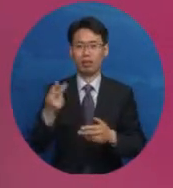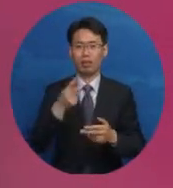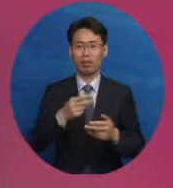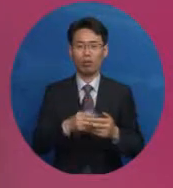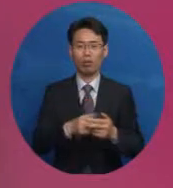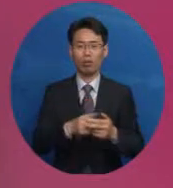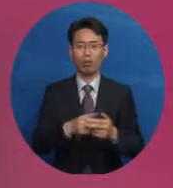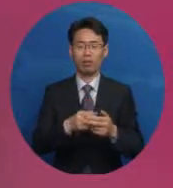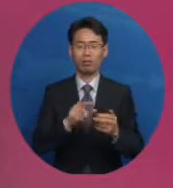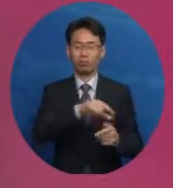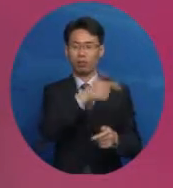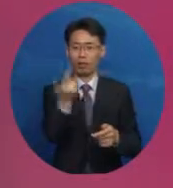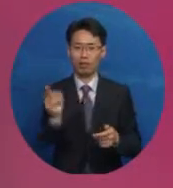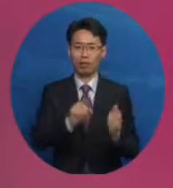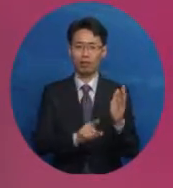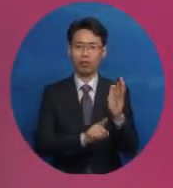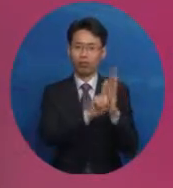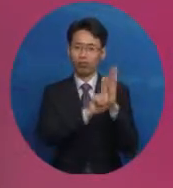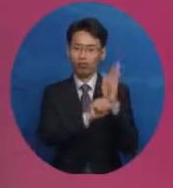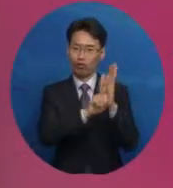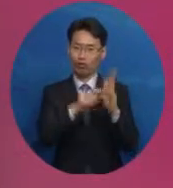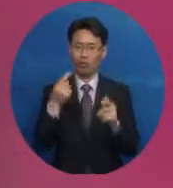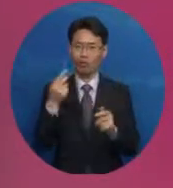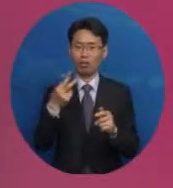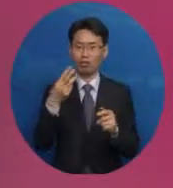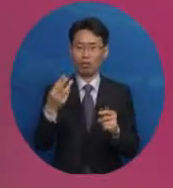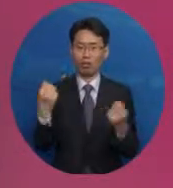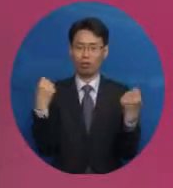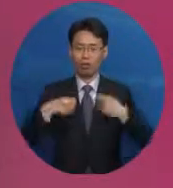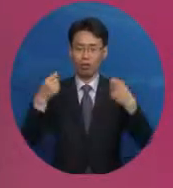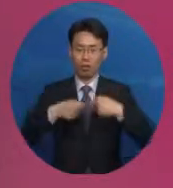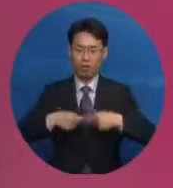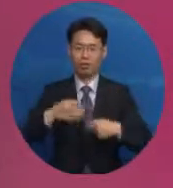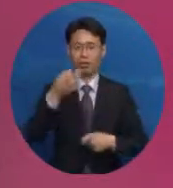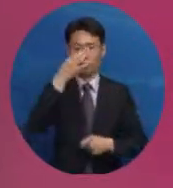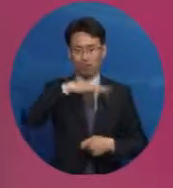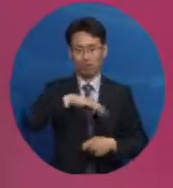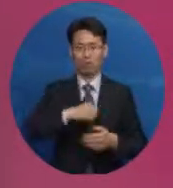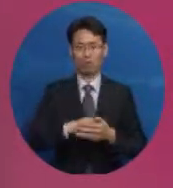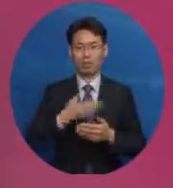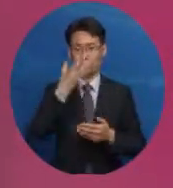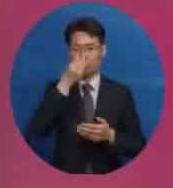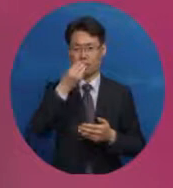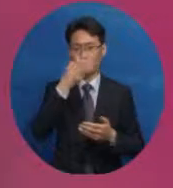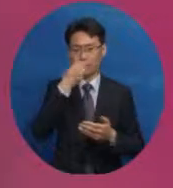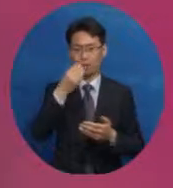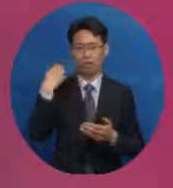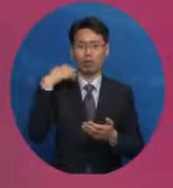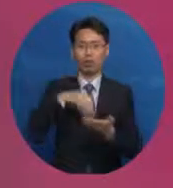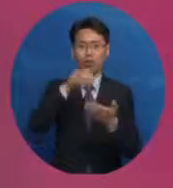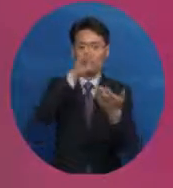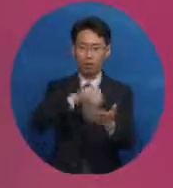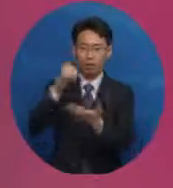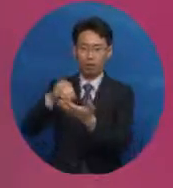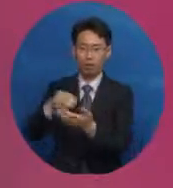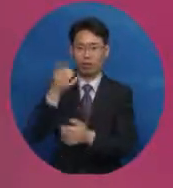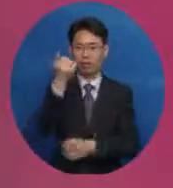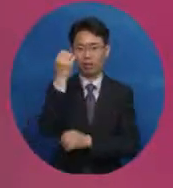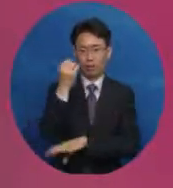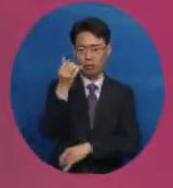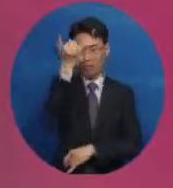또한 큰 일교차를 고려해 옷을 겹겹이 입는 것이 좋다고 합니다. 쓰레기를 되가져오는 것은